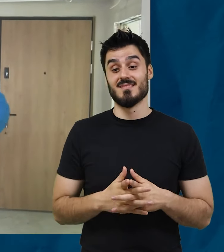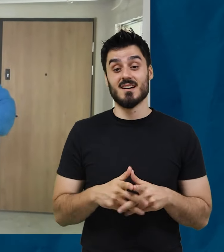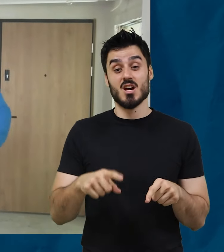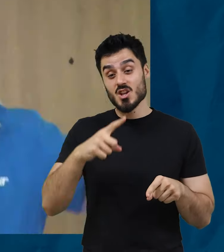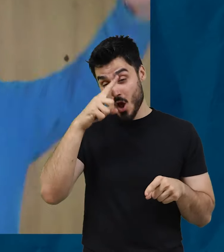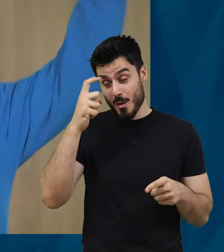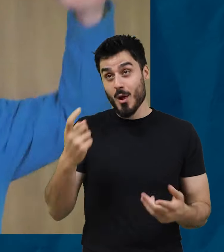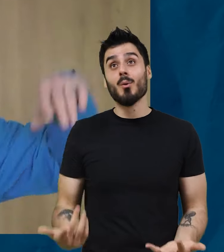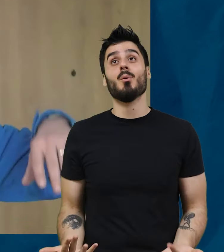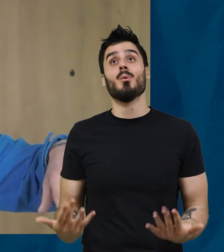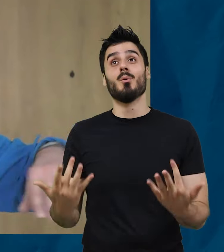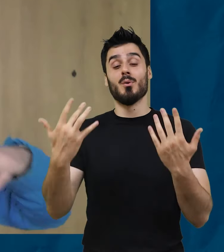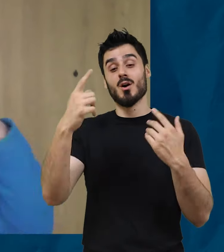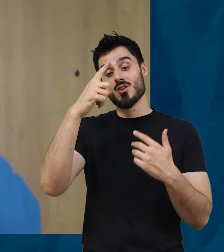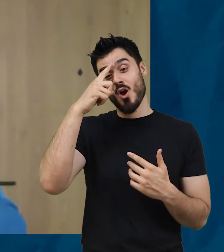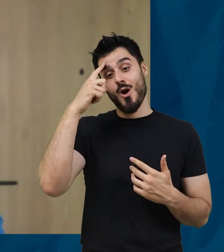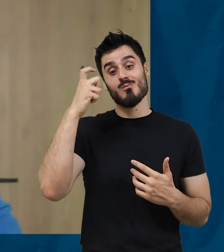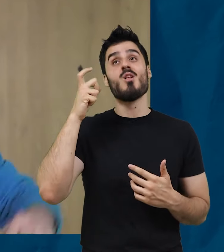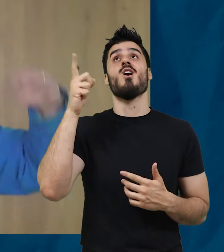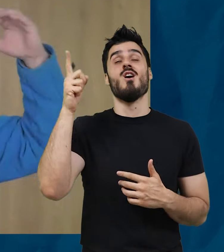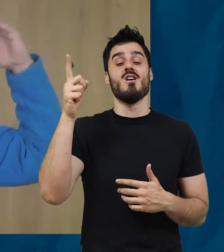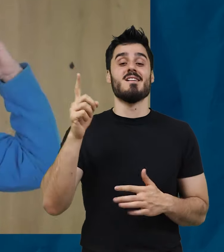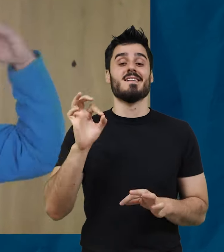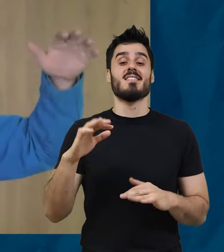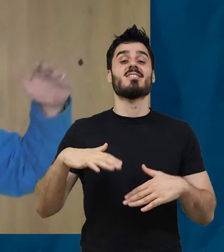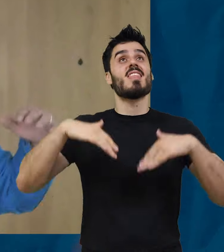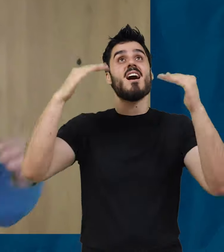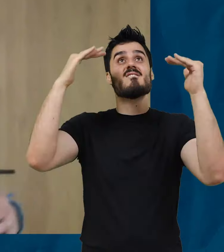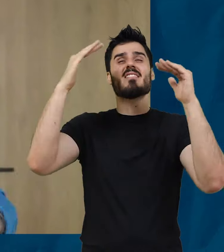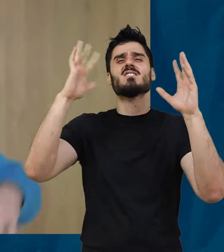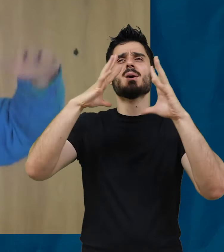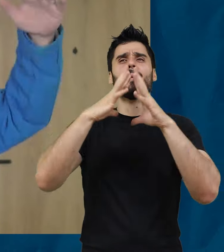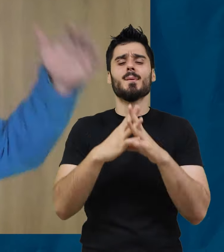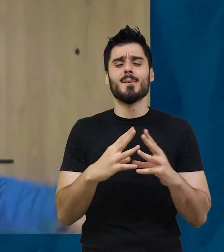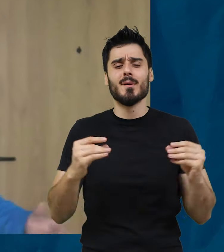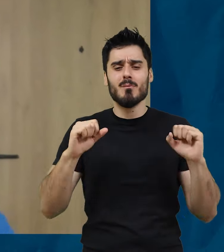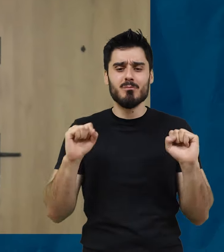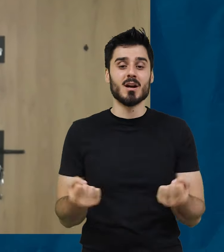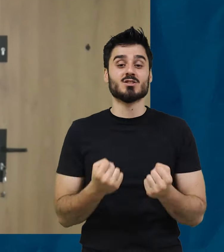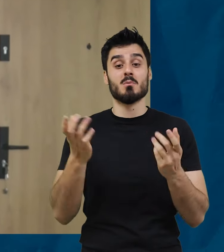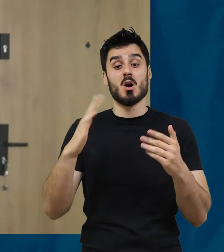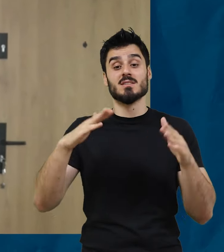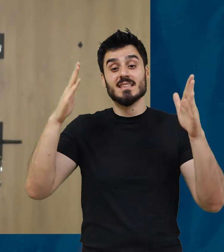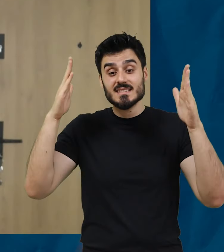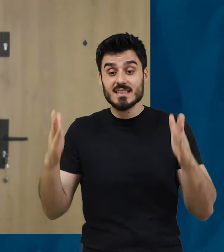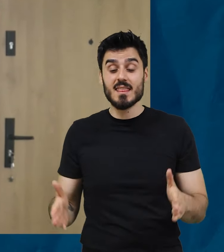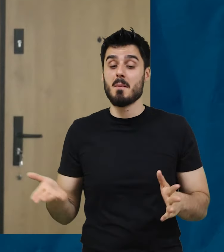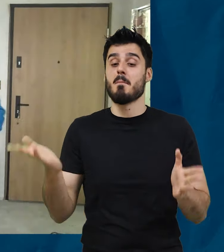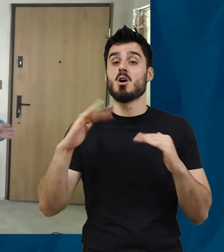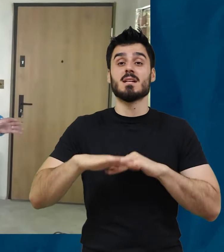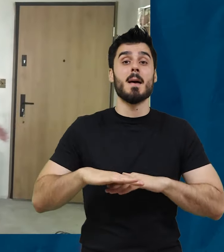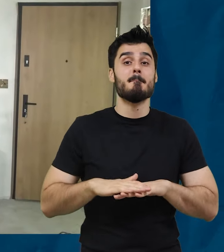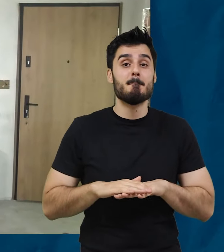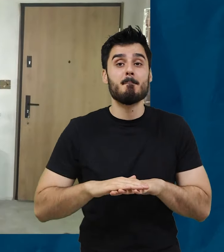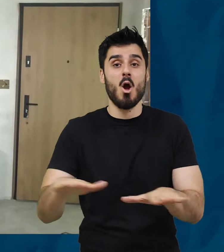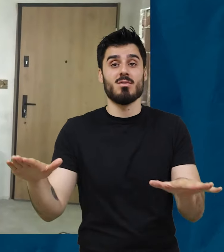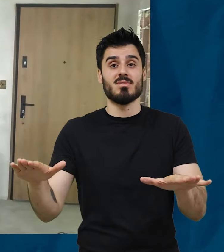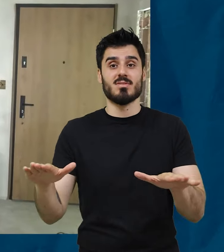Да. Топлината отива нагоре, така че горе е малко топло. Тавана ще изсъкне пърс, след това са стените. И след това е пода. Но...